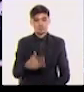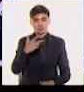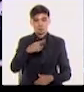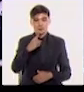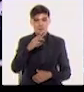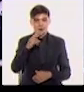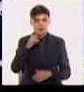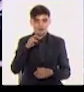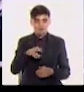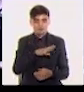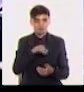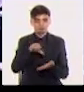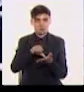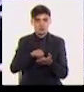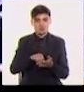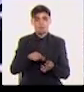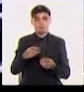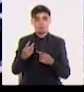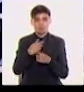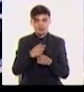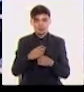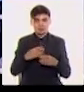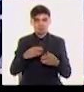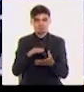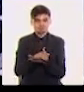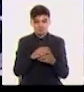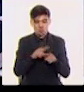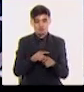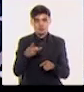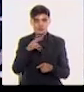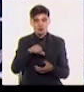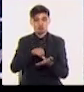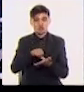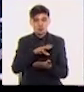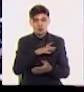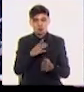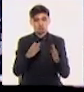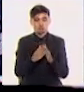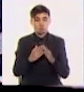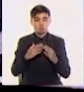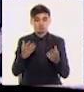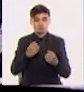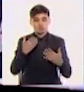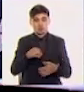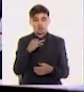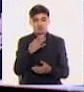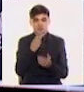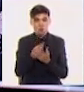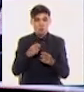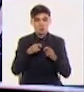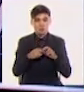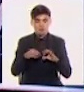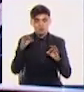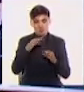31 арнаның эфирінен шығып жүрген «Кел татуласайық» жобасының бір емес екі бірдей кейіпкері баспаналы болды. Өздерінің басына түскен